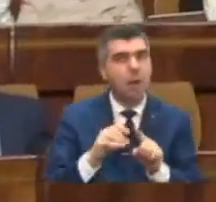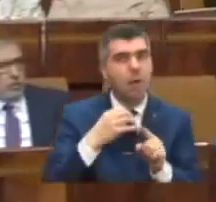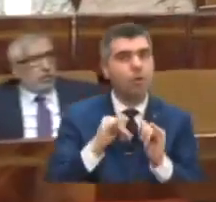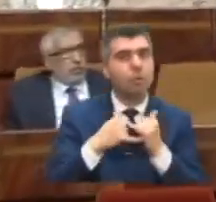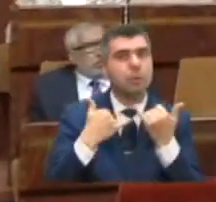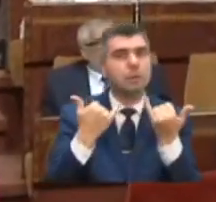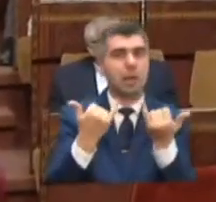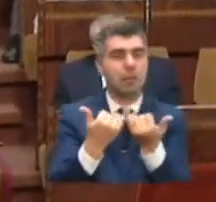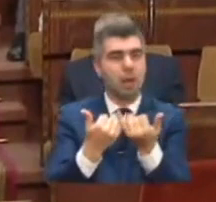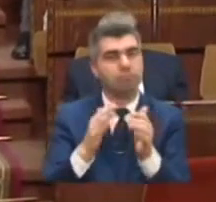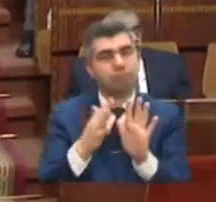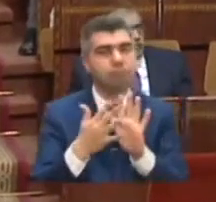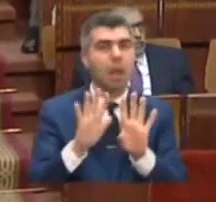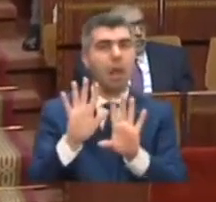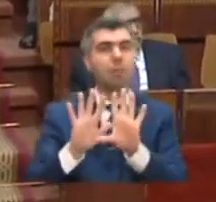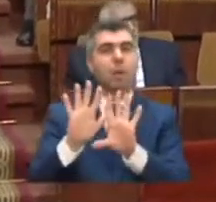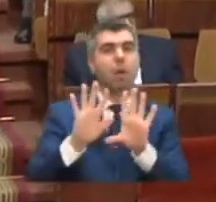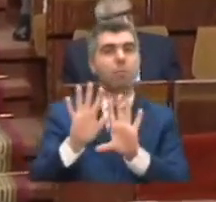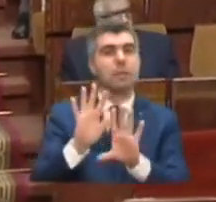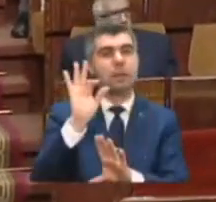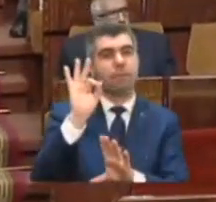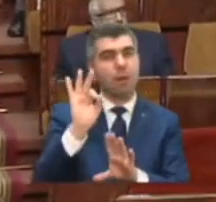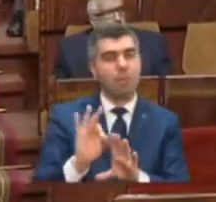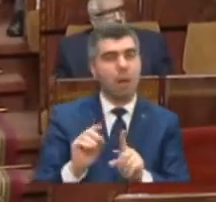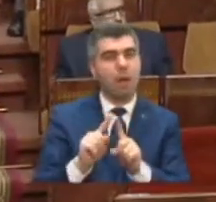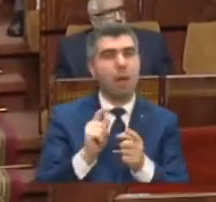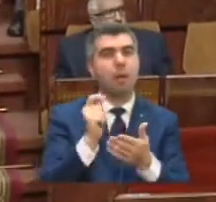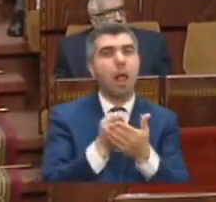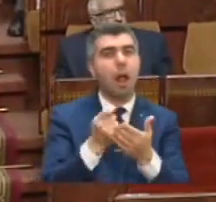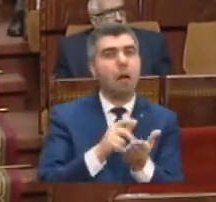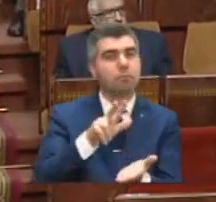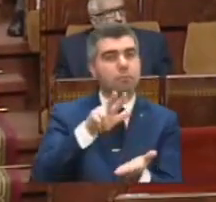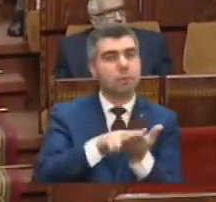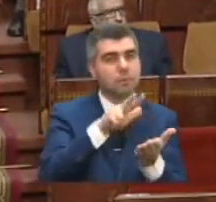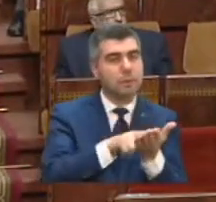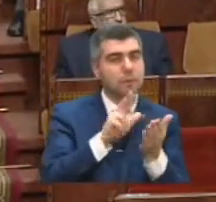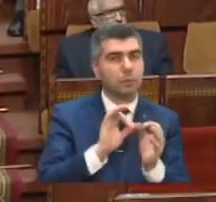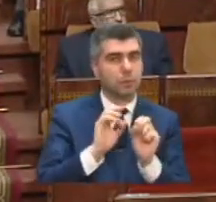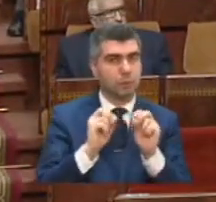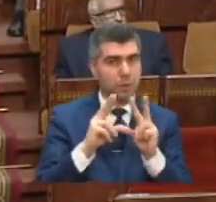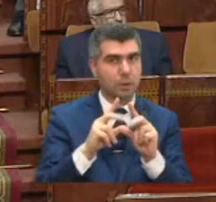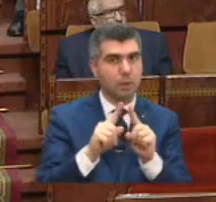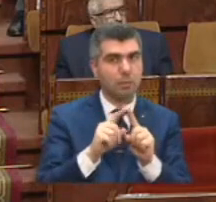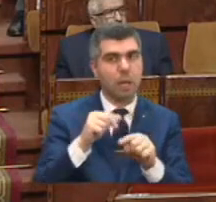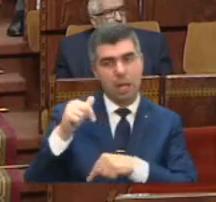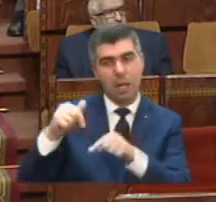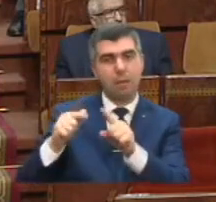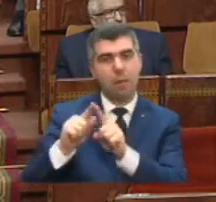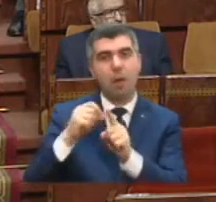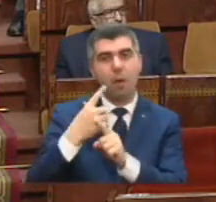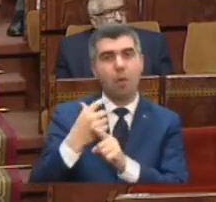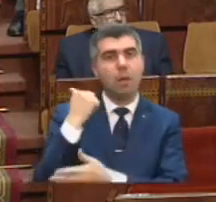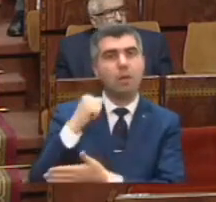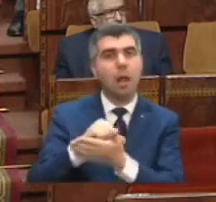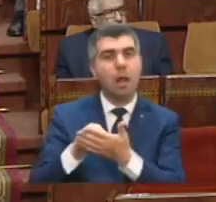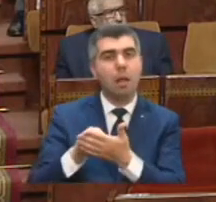انه 55% من الاستجابه للطلب الوطني كتجي عن طريق القطاع العشوائي، يعني عن الاستغلال